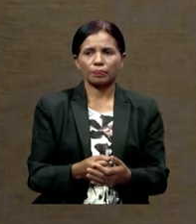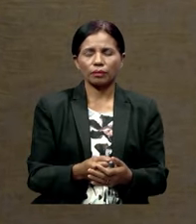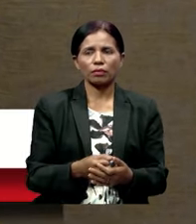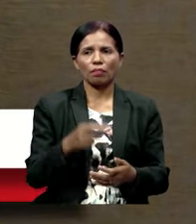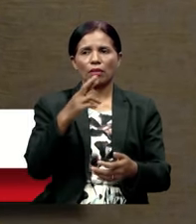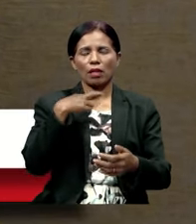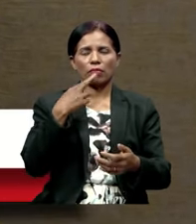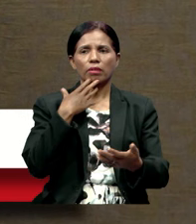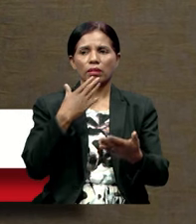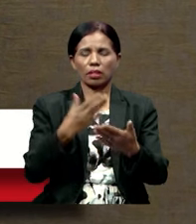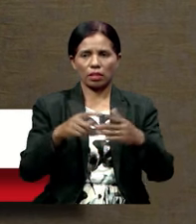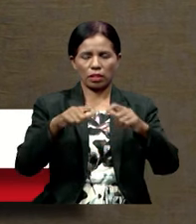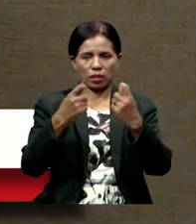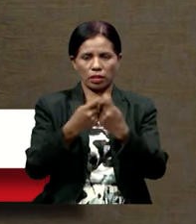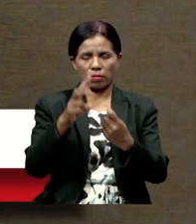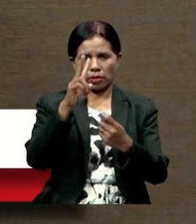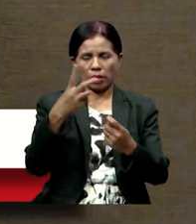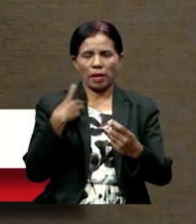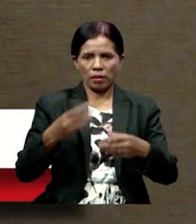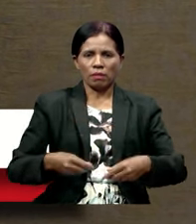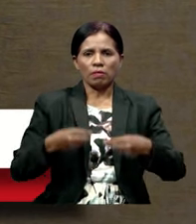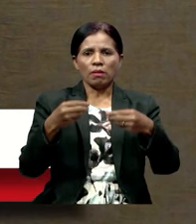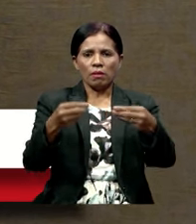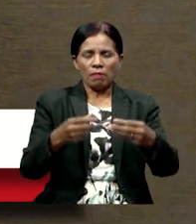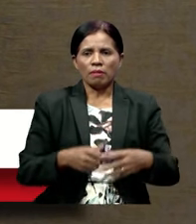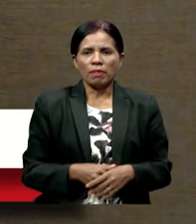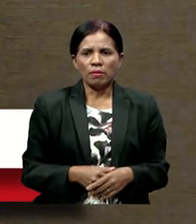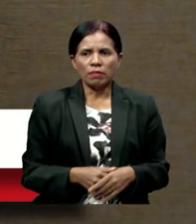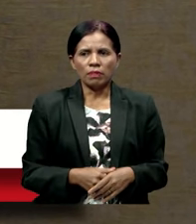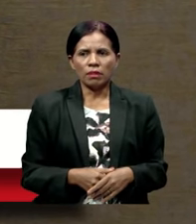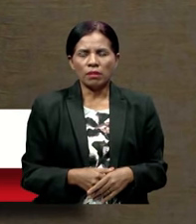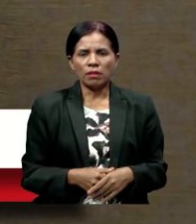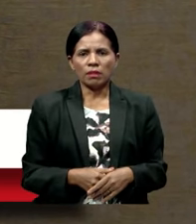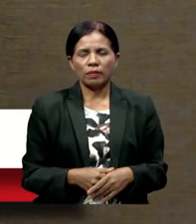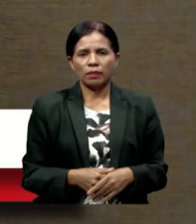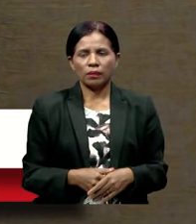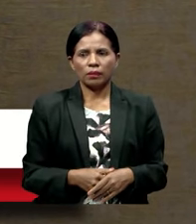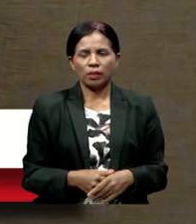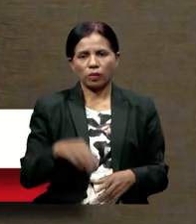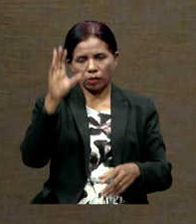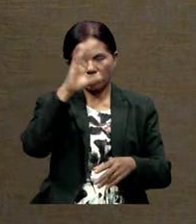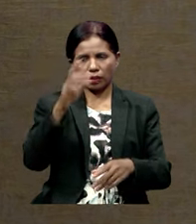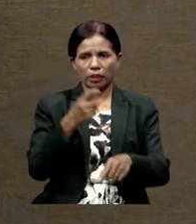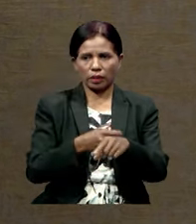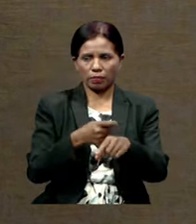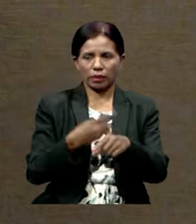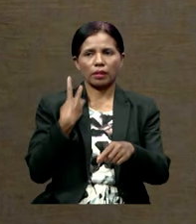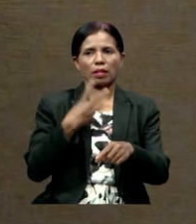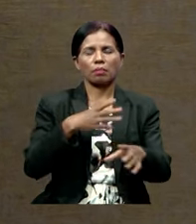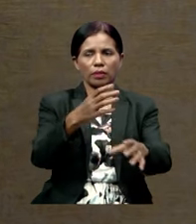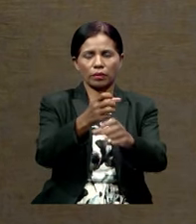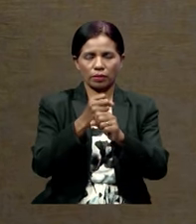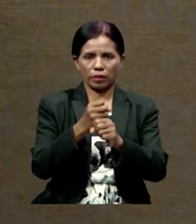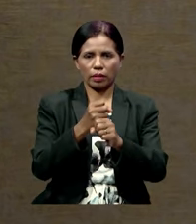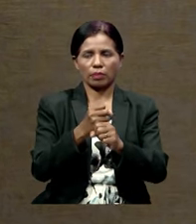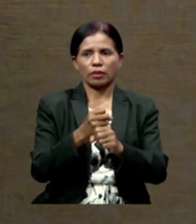efos nebeke tipul ăla de care o menționa și atu popa timpul am mos făcut mos a